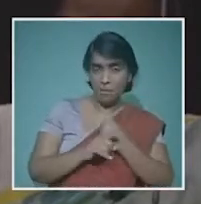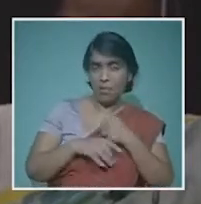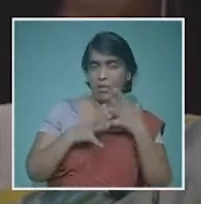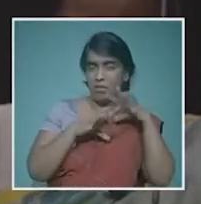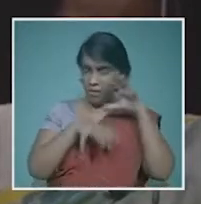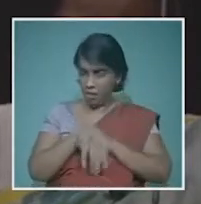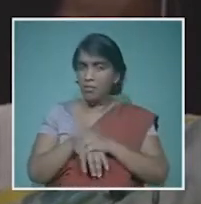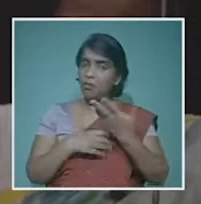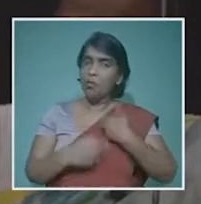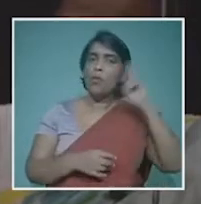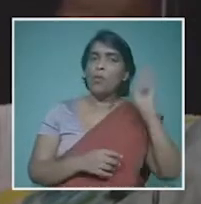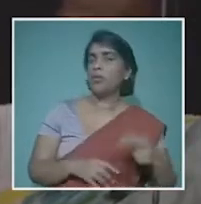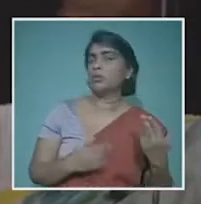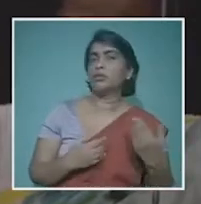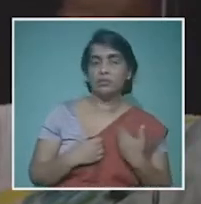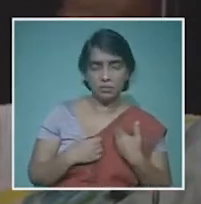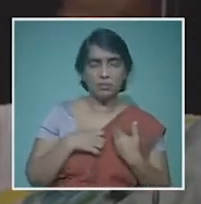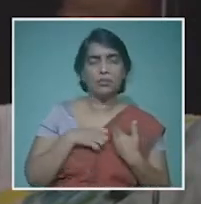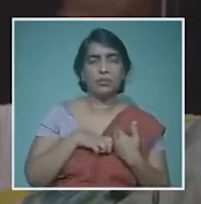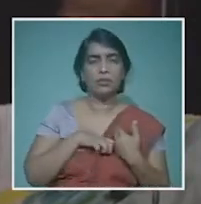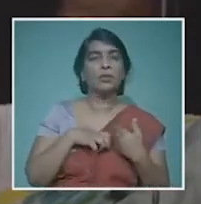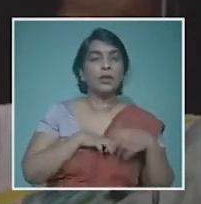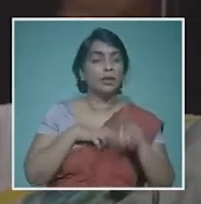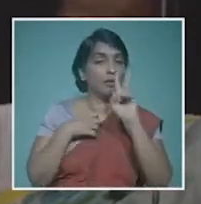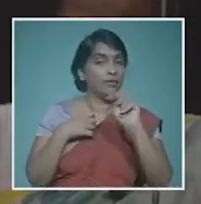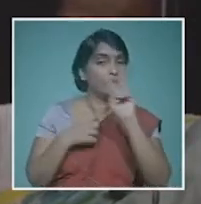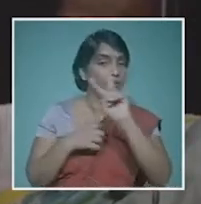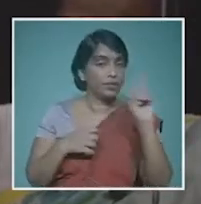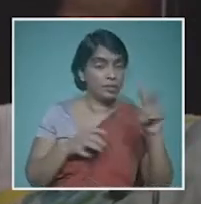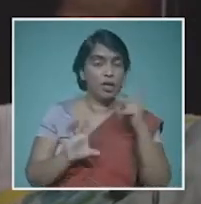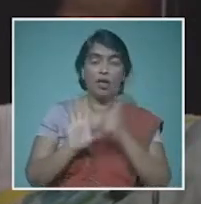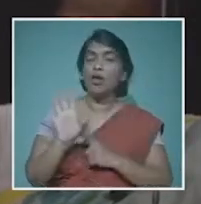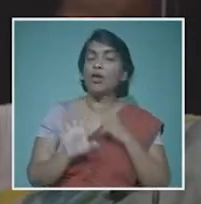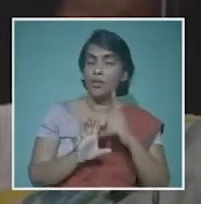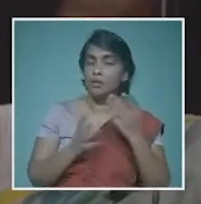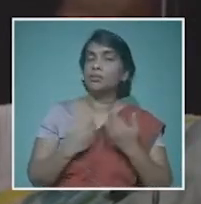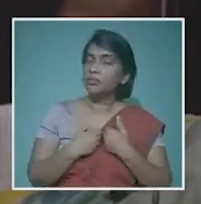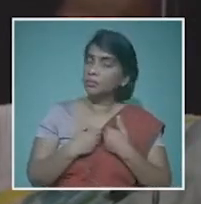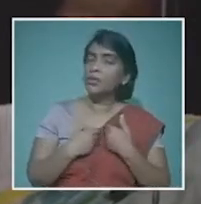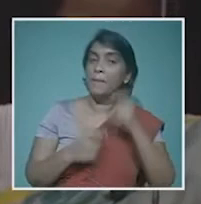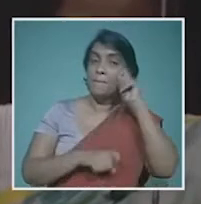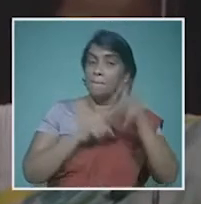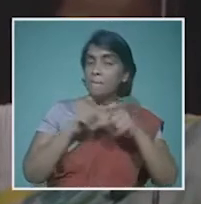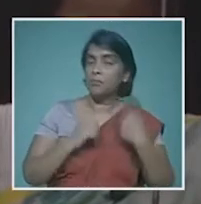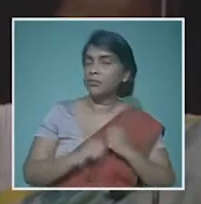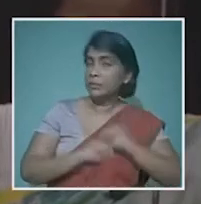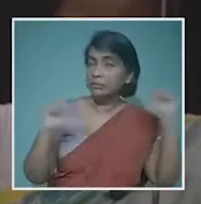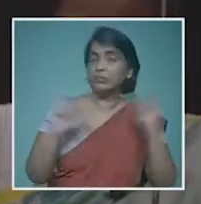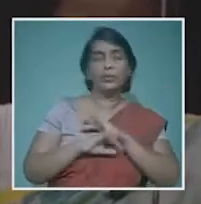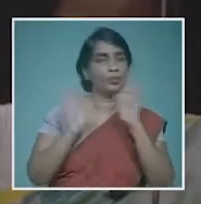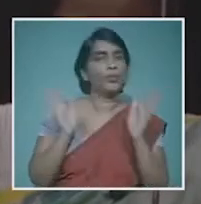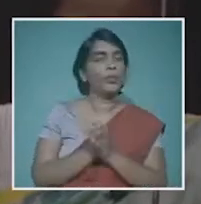අපි දිනනවද? ඒ නිසා තමයි මේ 20-22 අවුරුද්දේ අපිට සිද්ධ වුණේ අපි මහජන නැගිටීමත් එක්ක සියලු